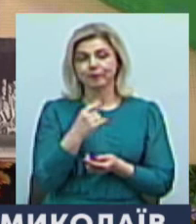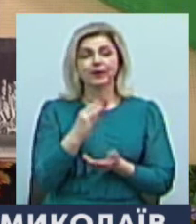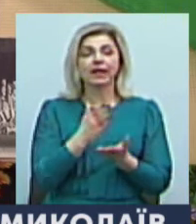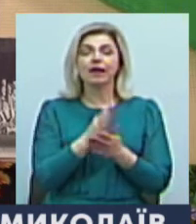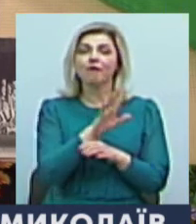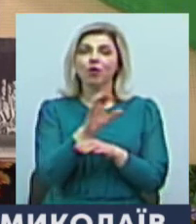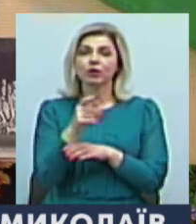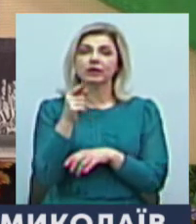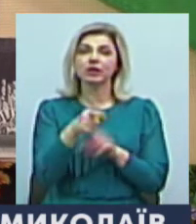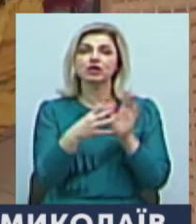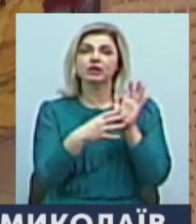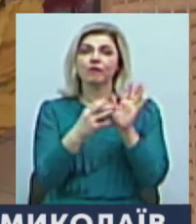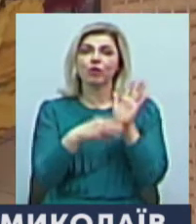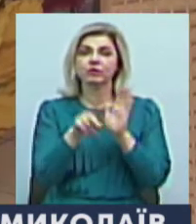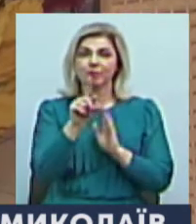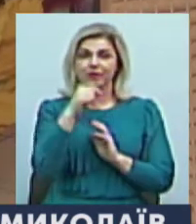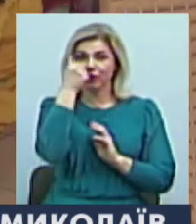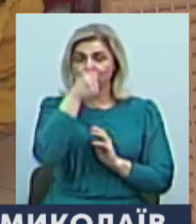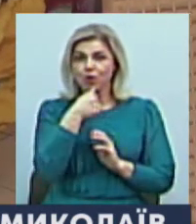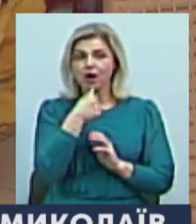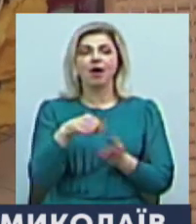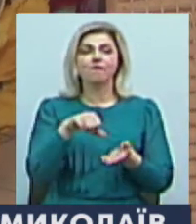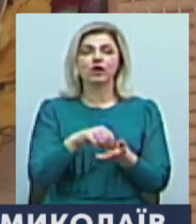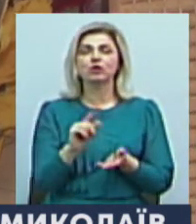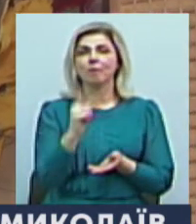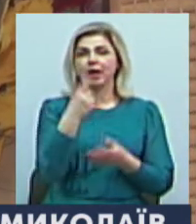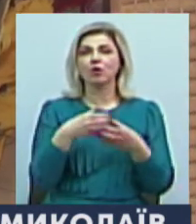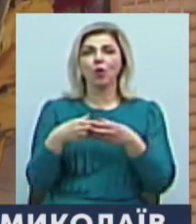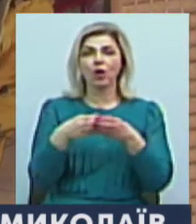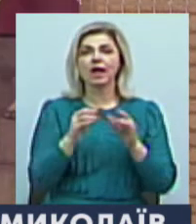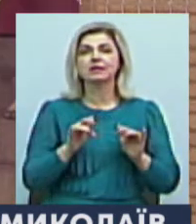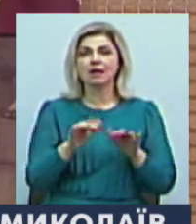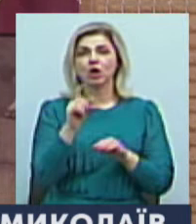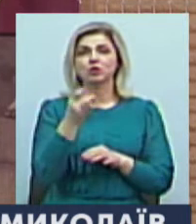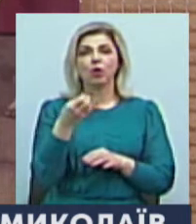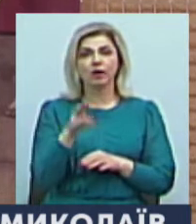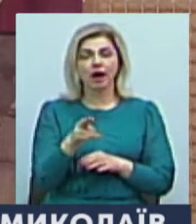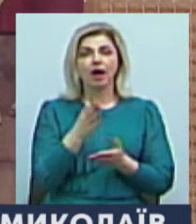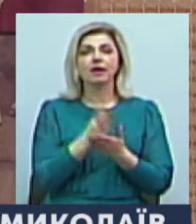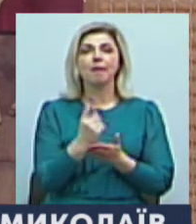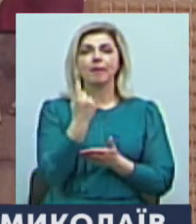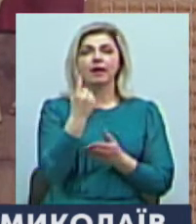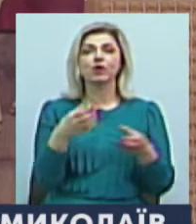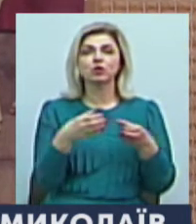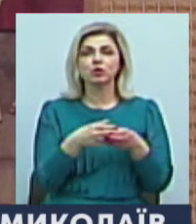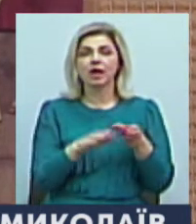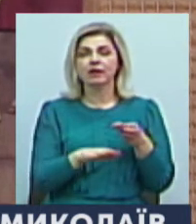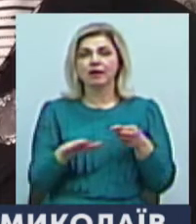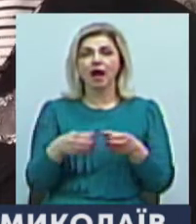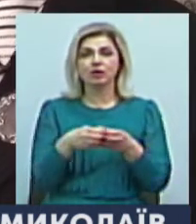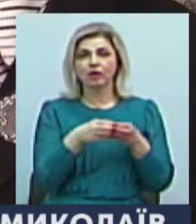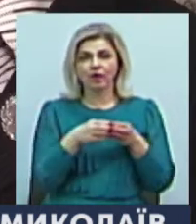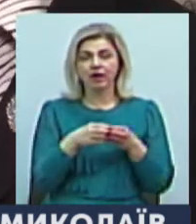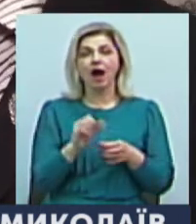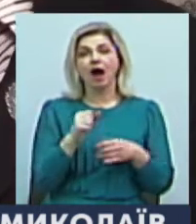фотографії 1981 року, виступ першого колективу на заході в Зорі. Є перший склад учасників дитячого ансамблю «Ягорі».